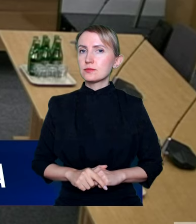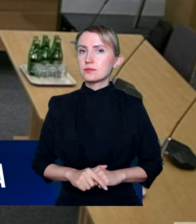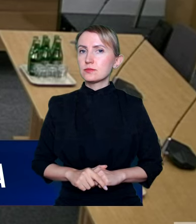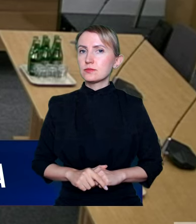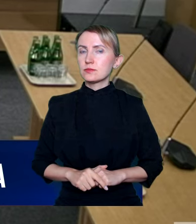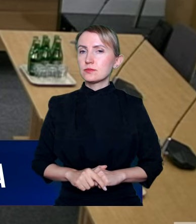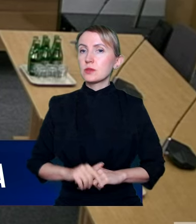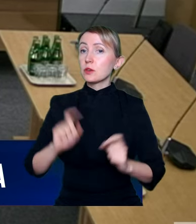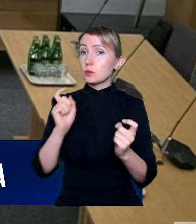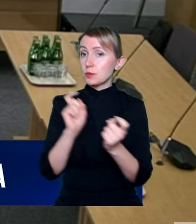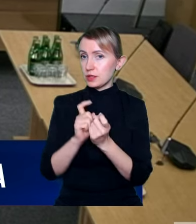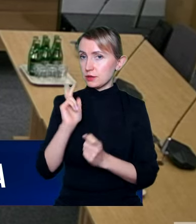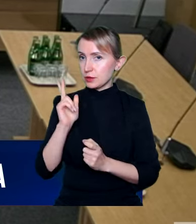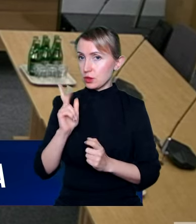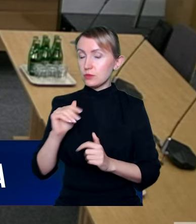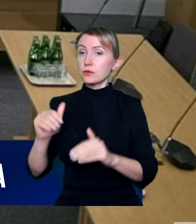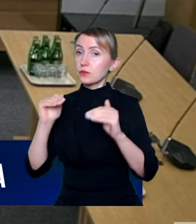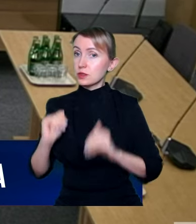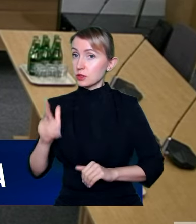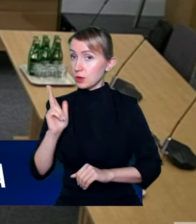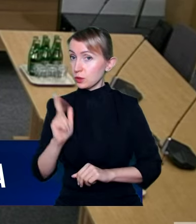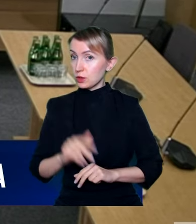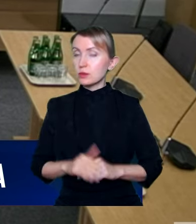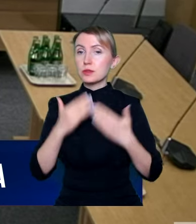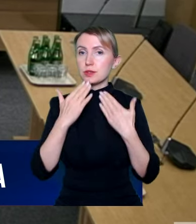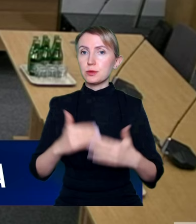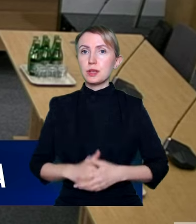Kto jest przeciw? Kto się wstrzymał? Dziękuję.